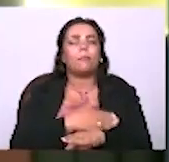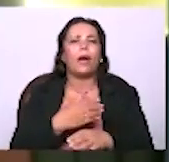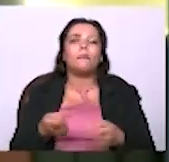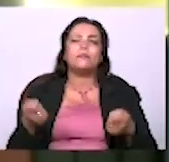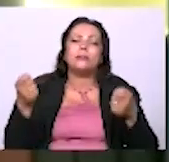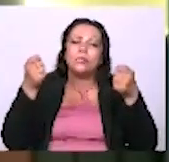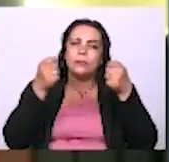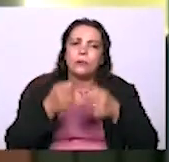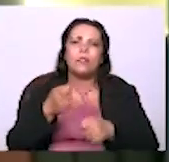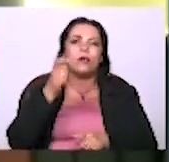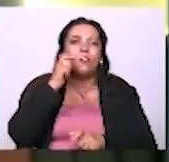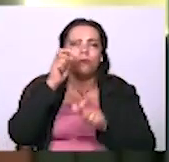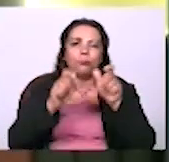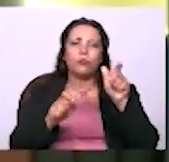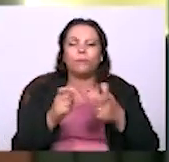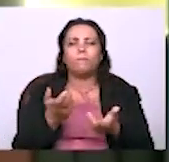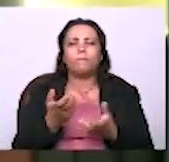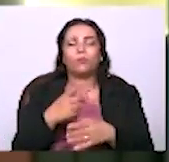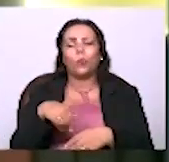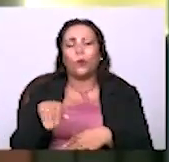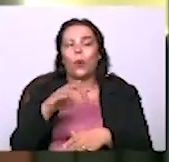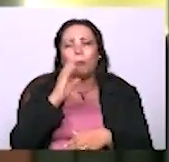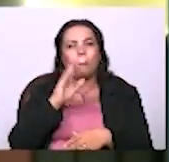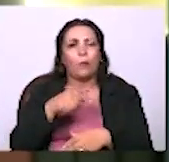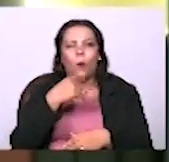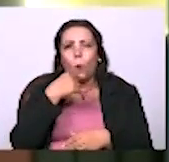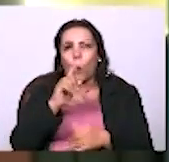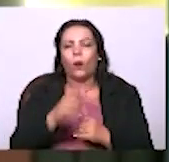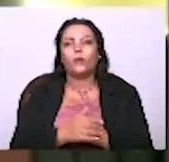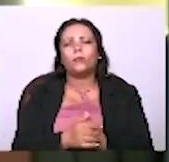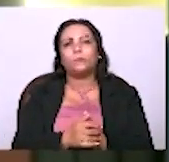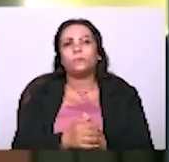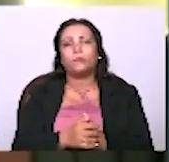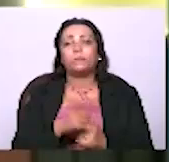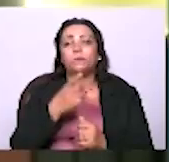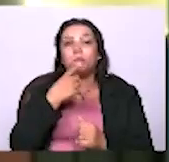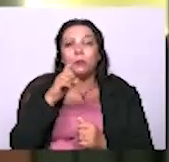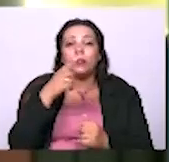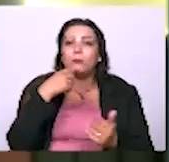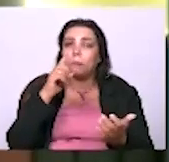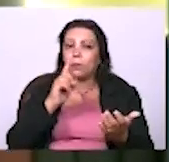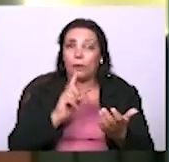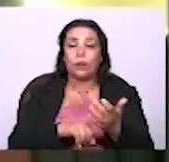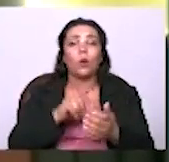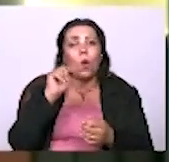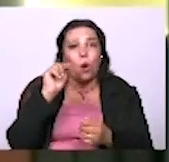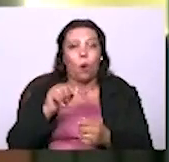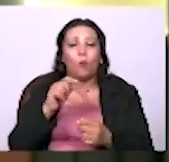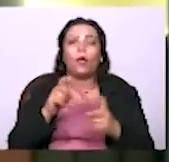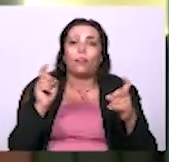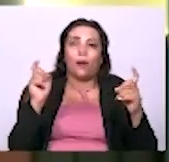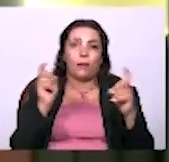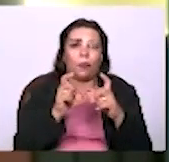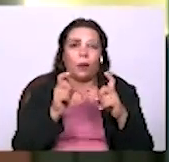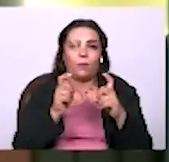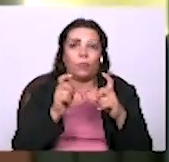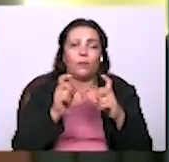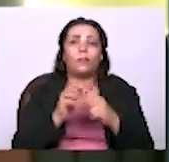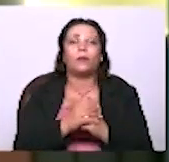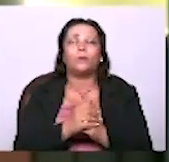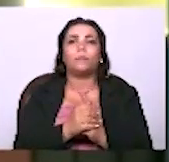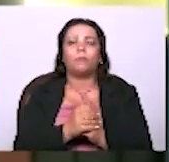بالنسبه للمواطن وده امر يعني ما حدش يقدر ينكره ولكن بالفعل هي دي تحديات